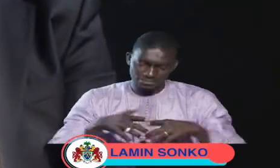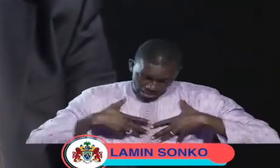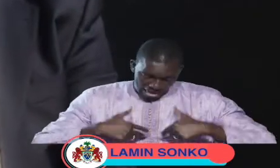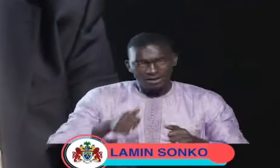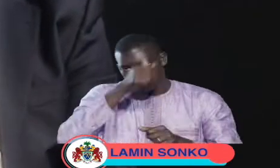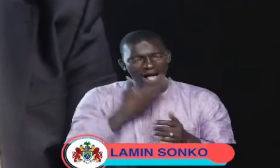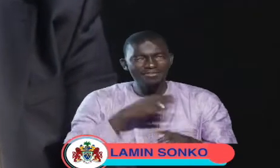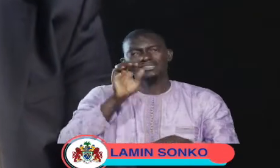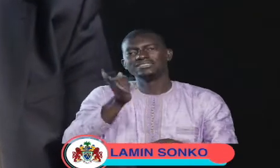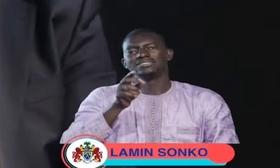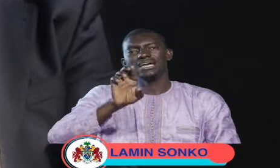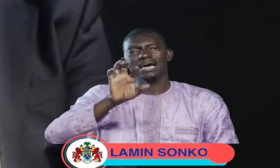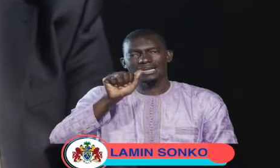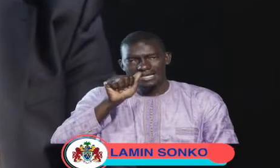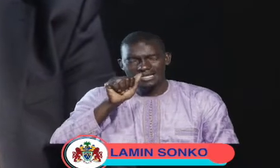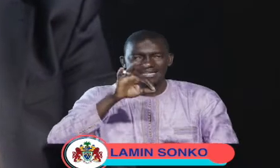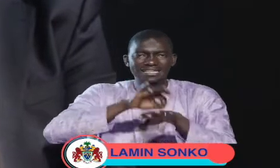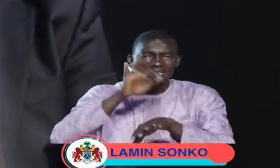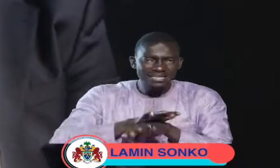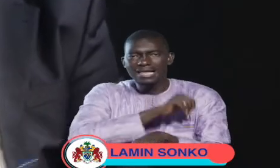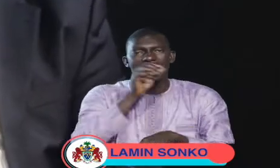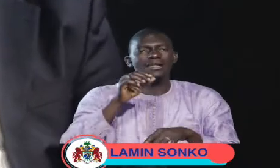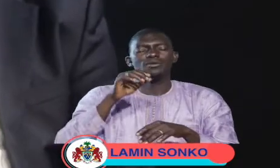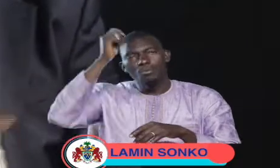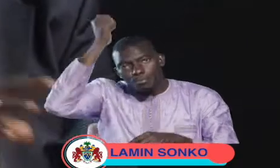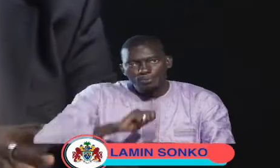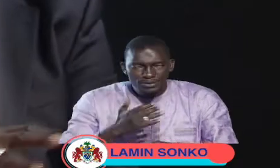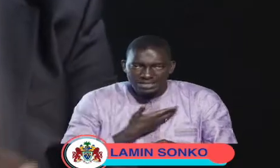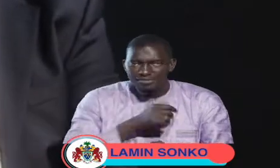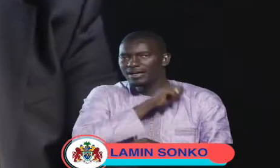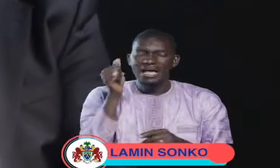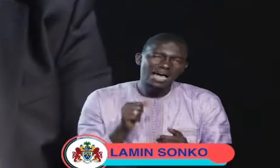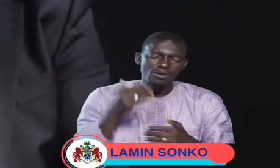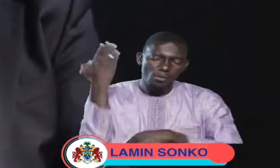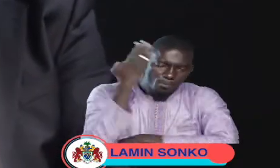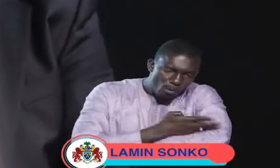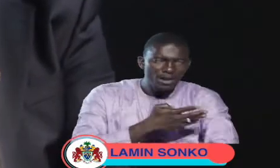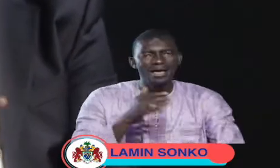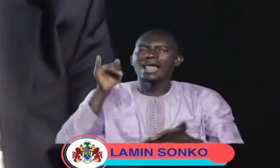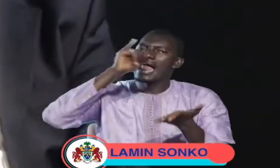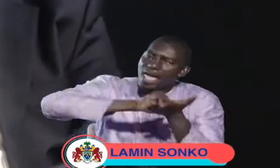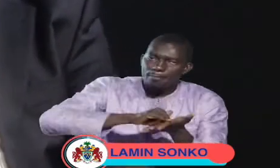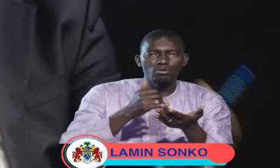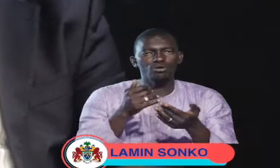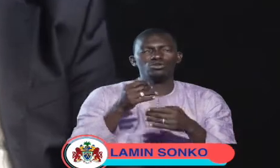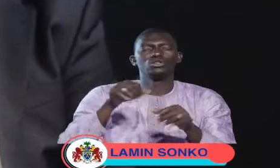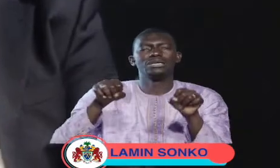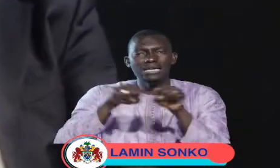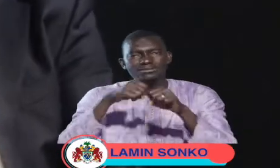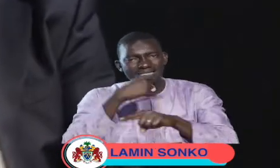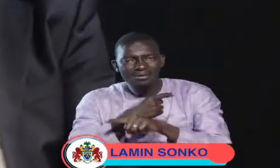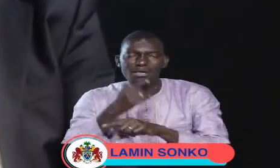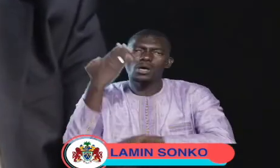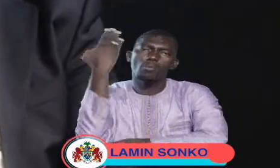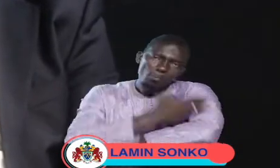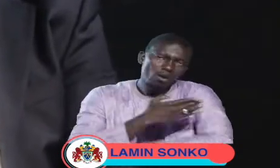konale police bol konale andina health mol yo la bendi mi ngoy ba bodal du misal airport amdalay andina la ko yo la bendi karaji boro yo la